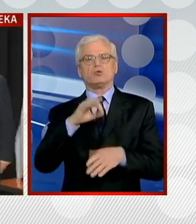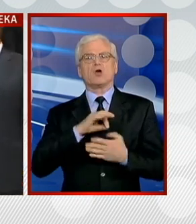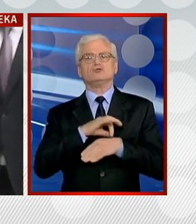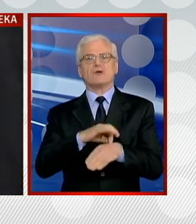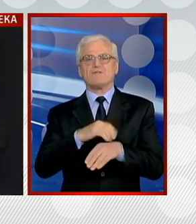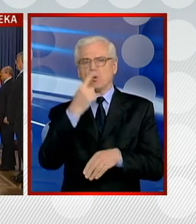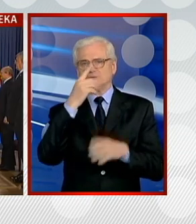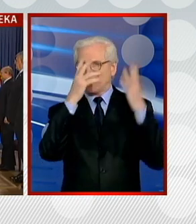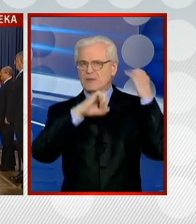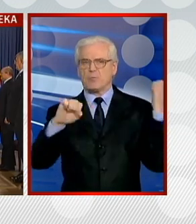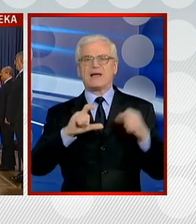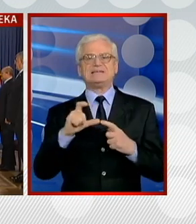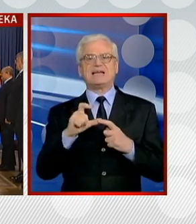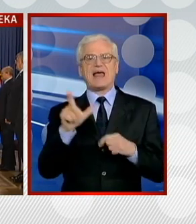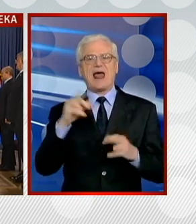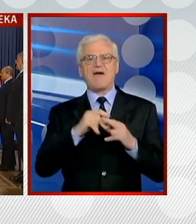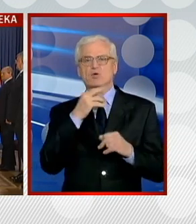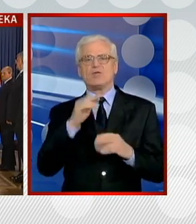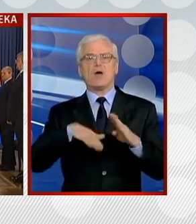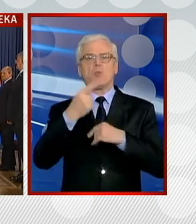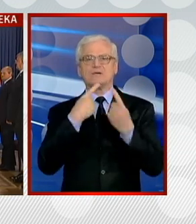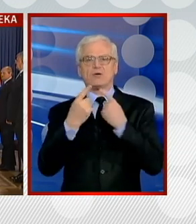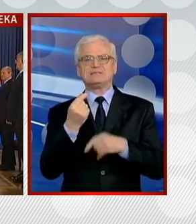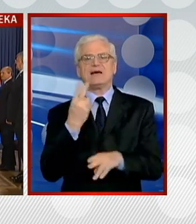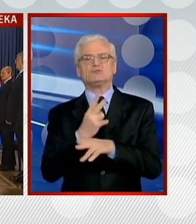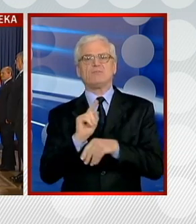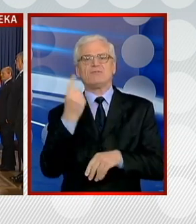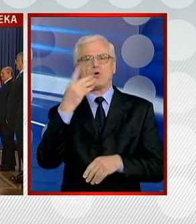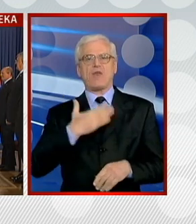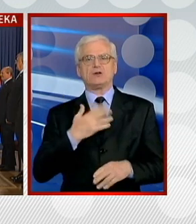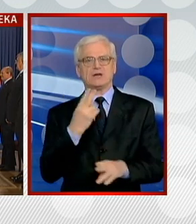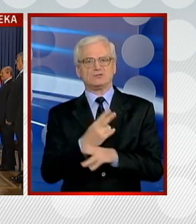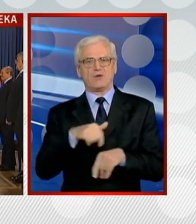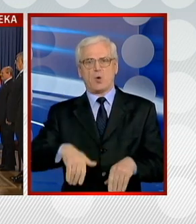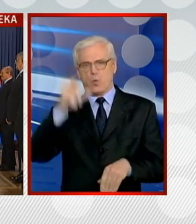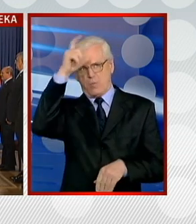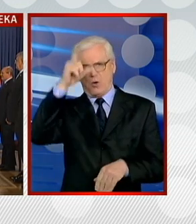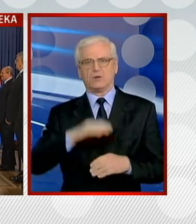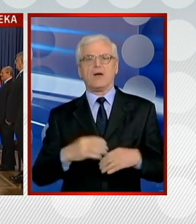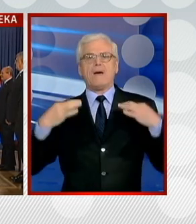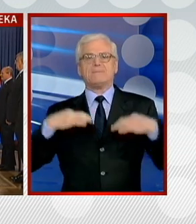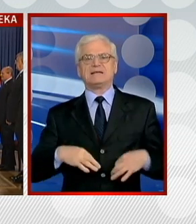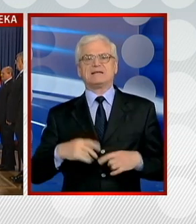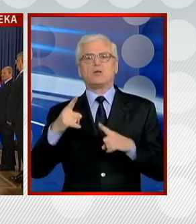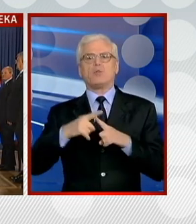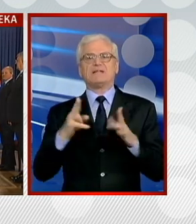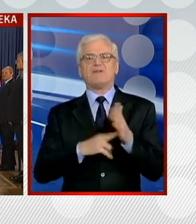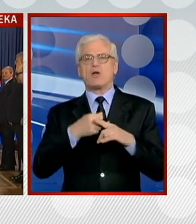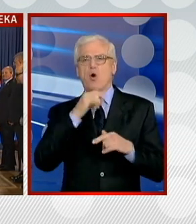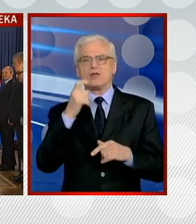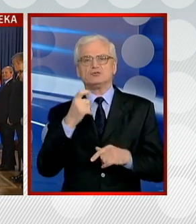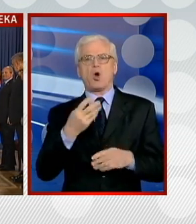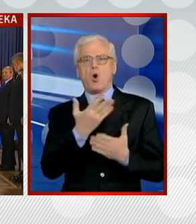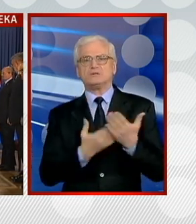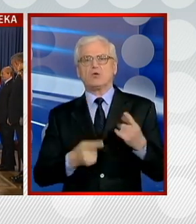šef ruske diplomatije Sergej Lavrov posle razgovora sa državnim vrhom naše zemlje u Beogradu. Predsjednik Tomislav Nikolić ocenio